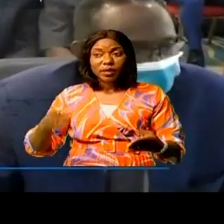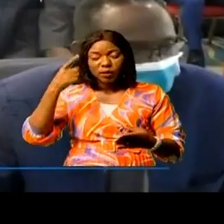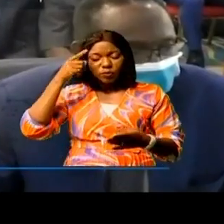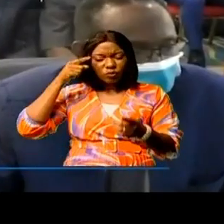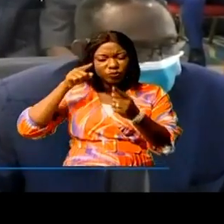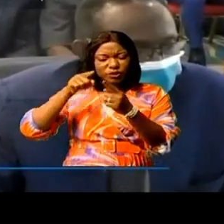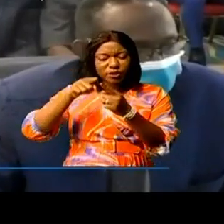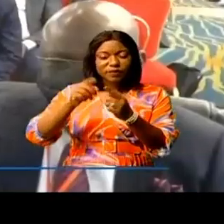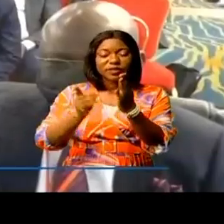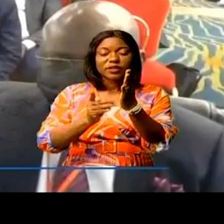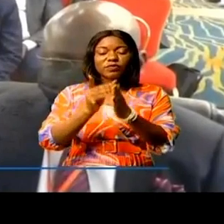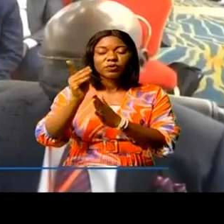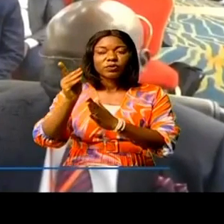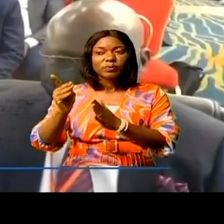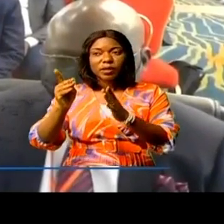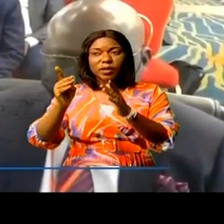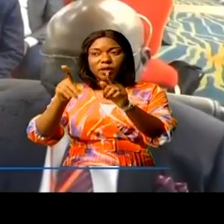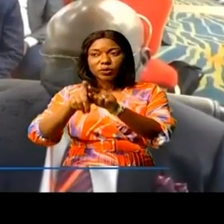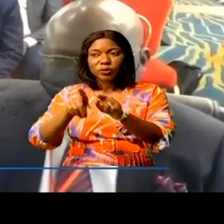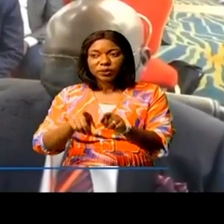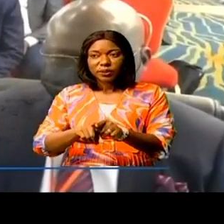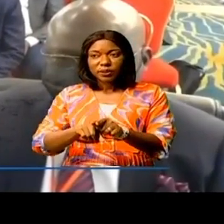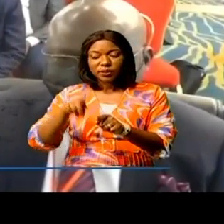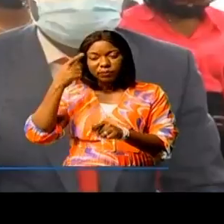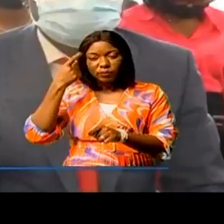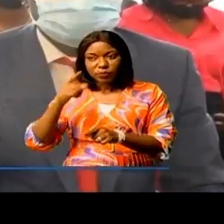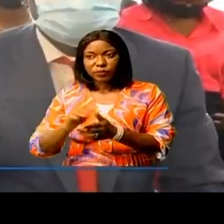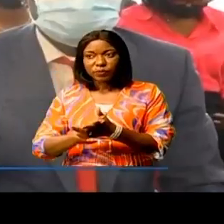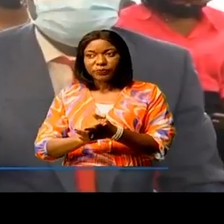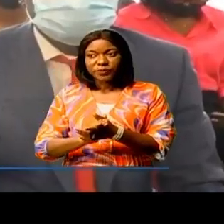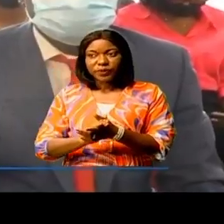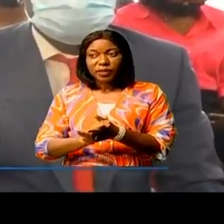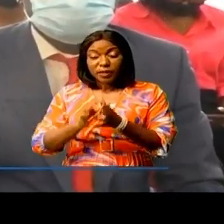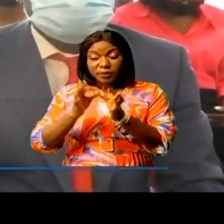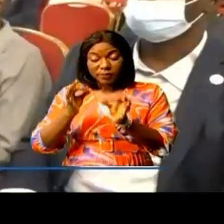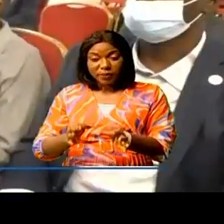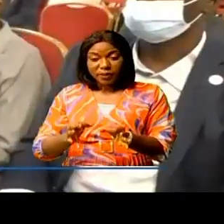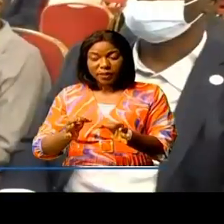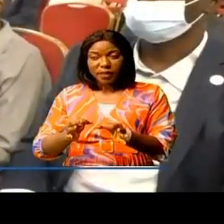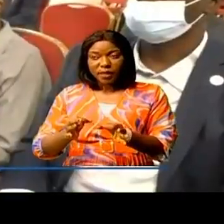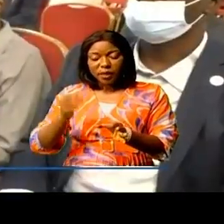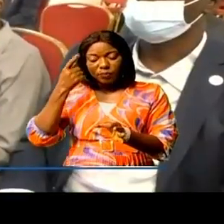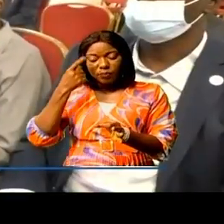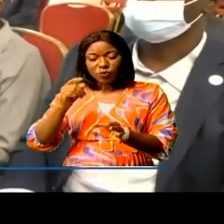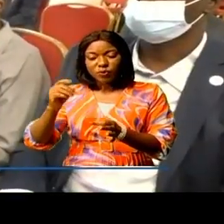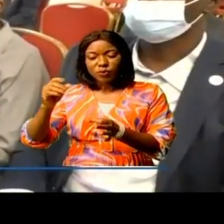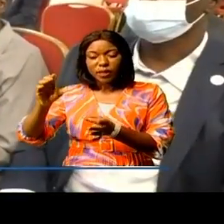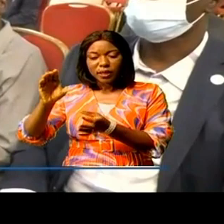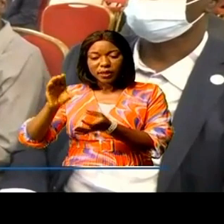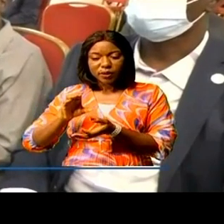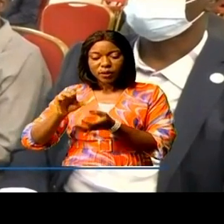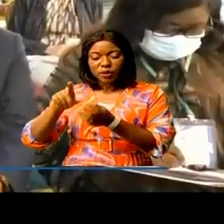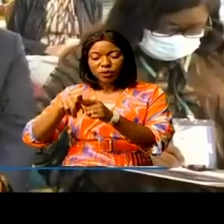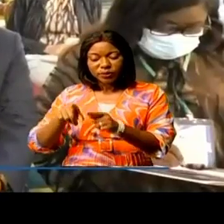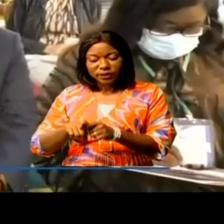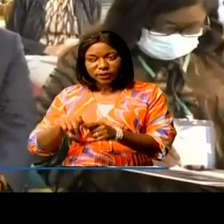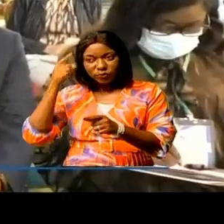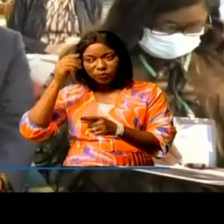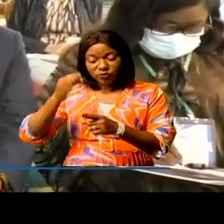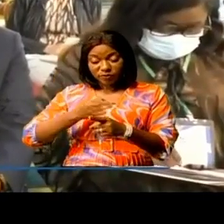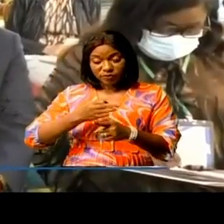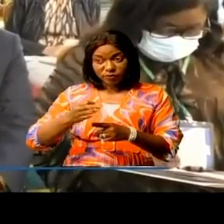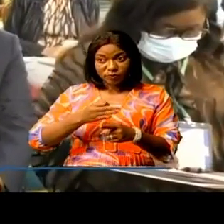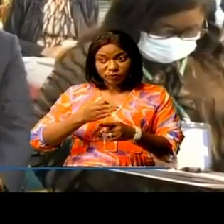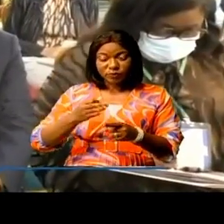de développement et ce développement ne peut être atteint sans la valorisation du capital humain par la formation.